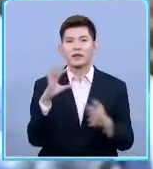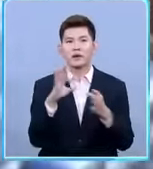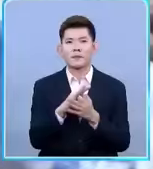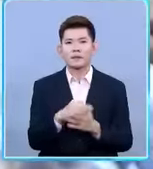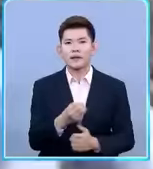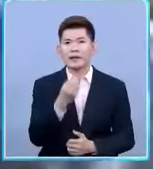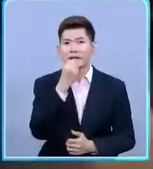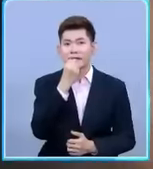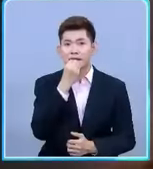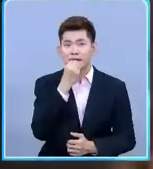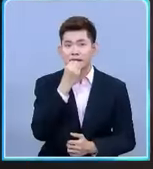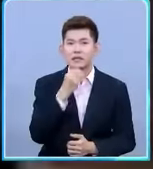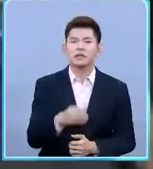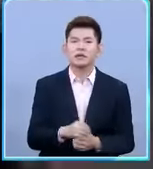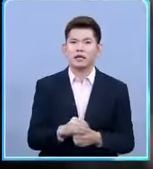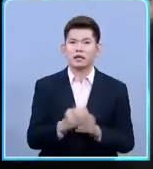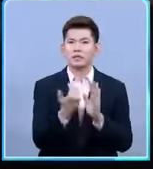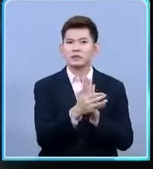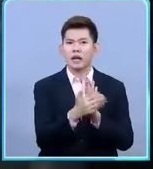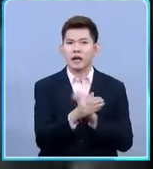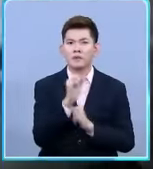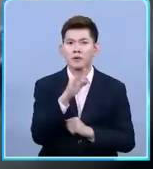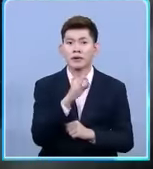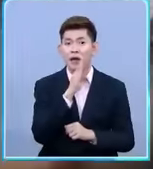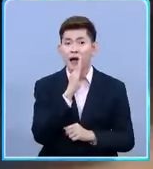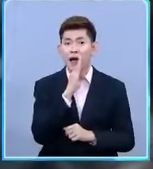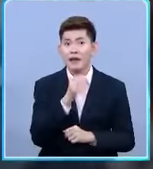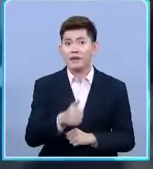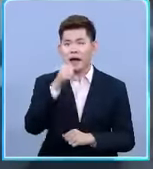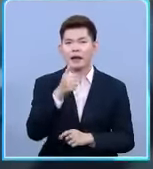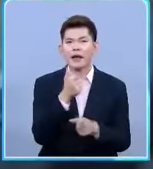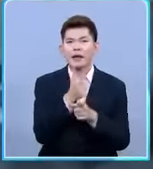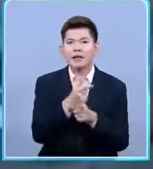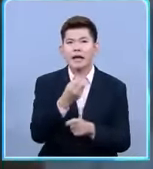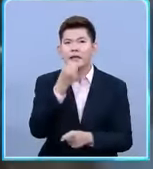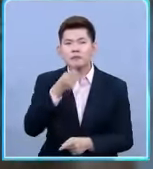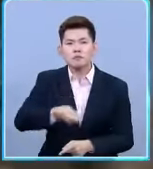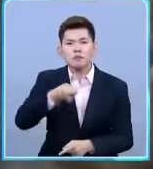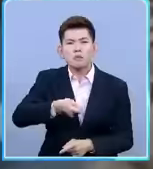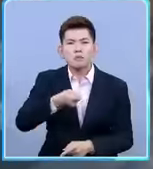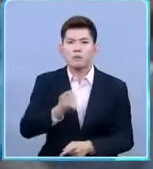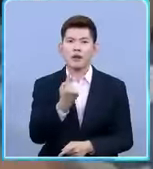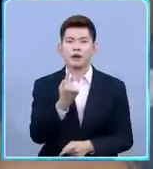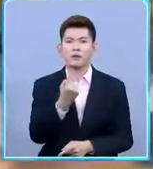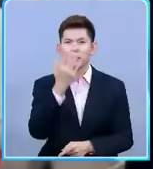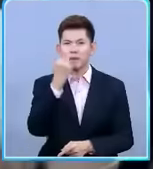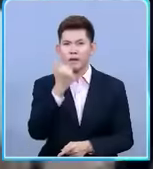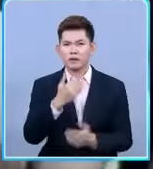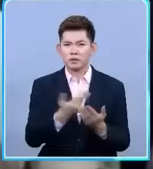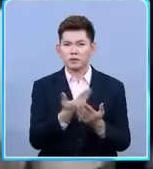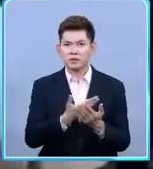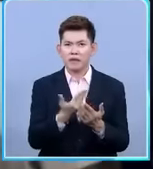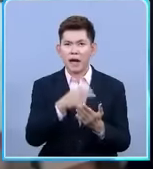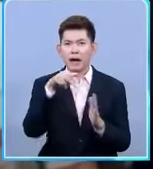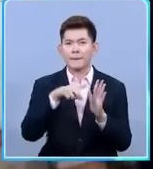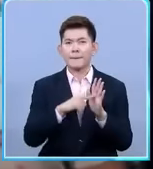ะไรกันด้วยใช่ไหมฮะบอกว่าขอจิ้มจุ่มหม้อเดียวใช่ไหมโอ้ทำไมถึงต้องไปที่กองสลักพลัสหรือ มันไม่จบแค่นี้สิ